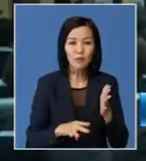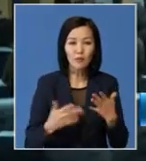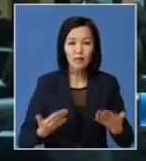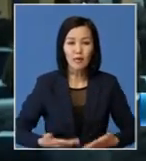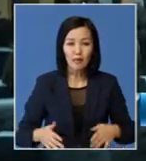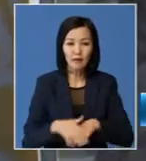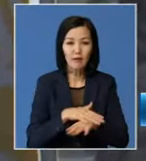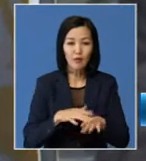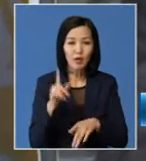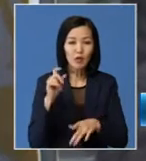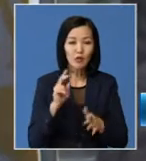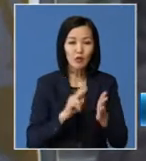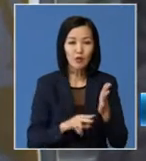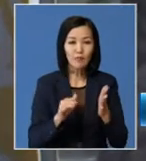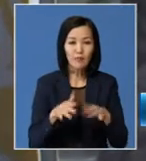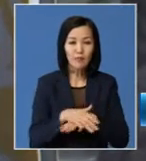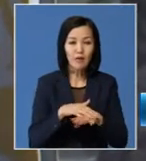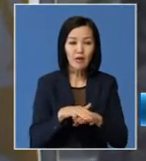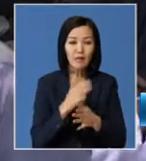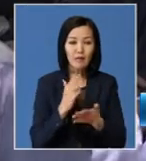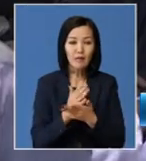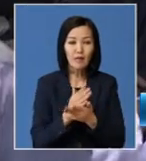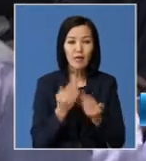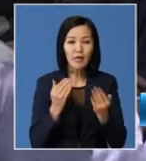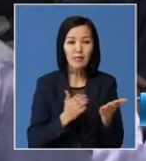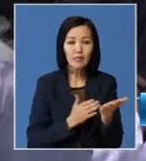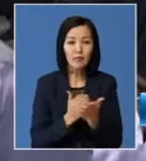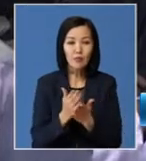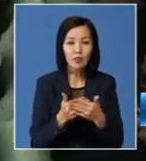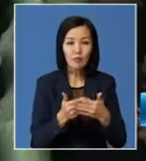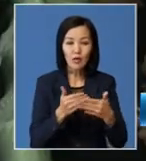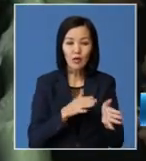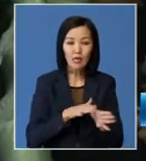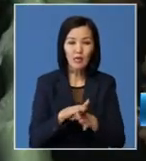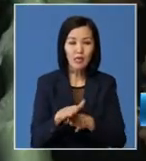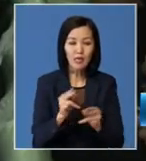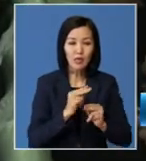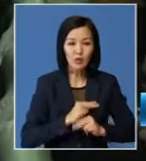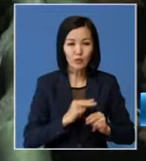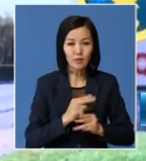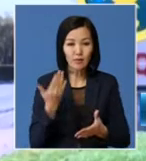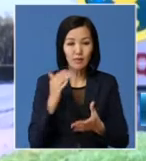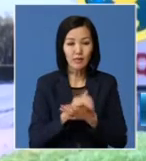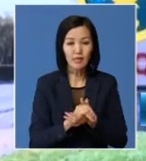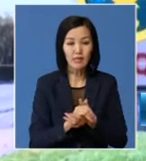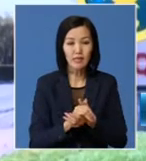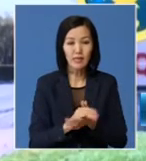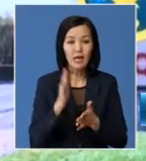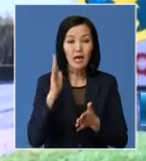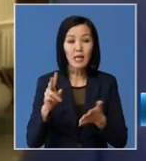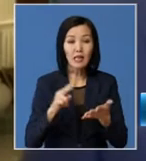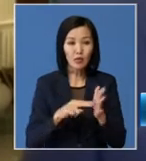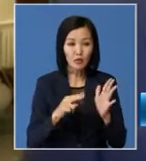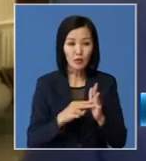жуықтаған. Я, халыққа керегі әлеуметтік саланың әлеуеті. Бұл салада осыған дейін атқарылған жұмыстармен жұрт таныс. Ал ауданның алдағы